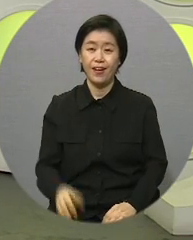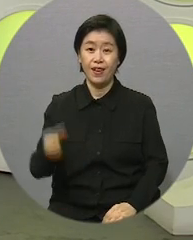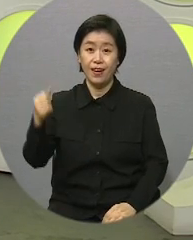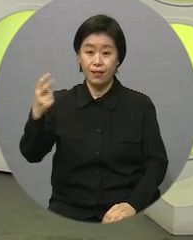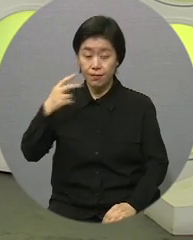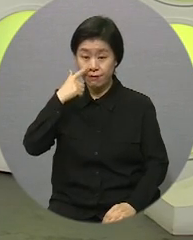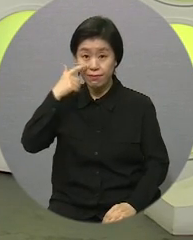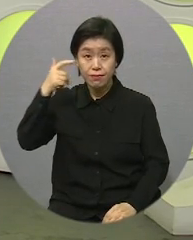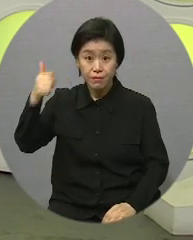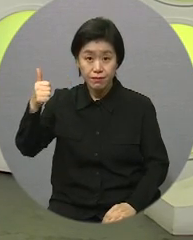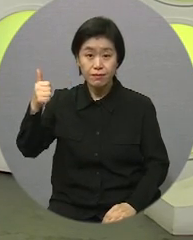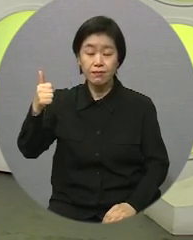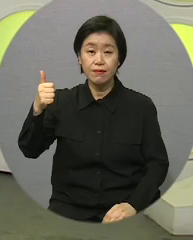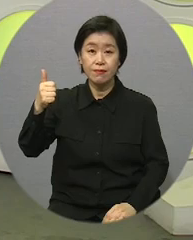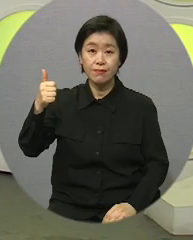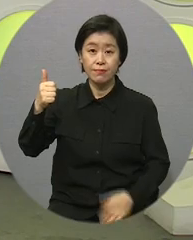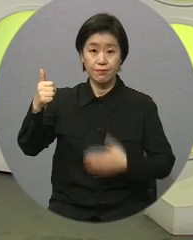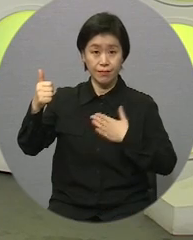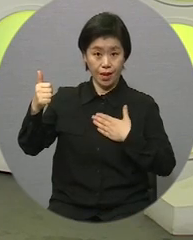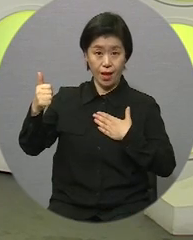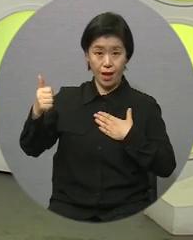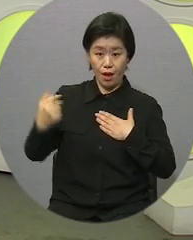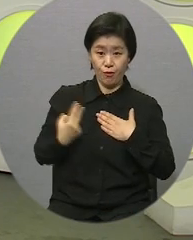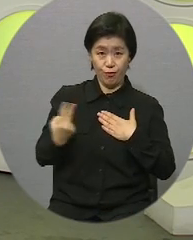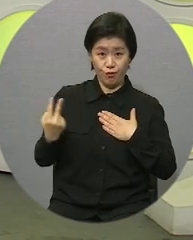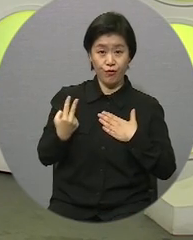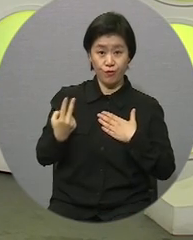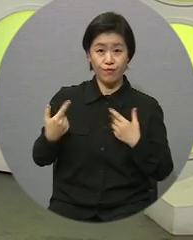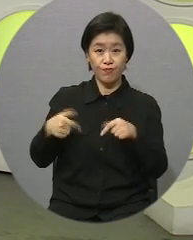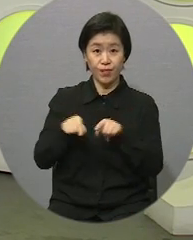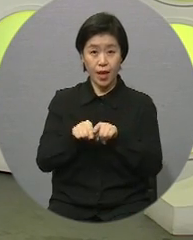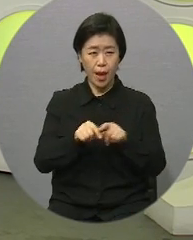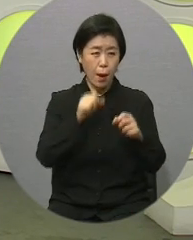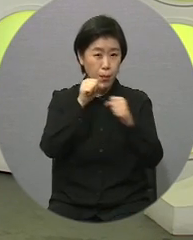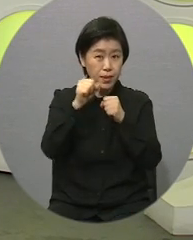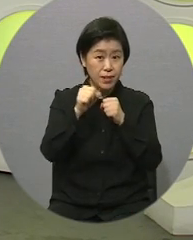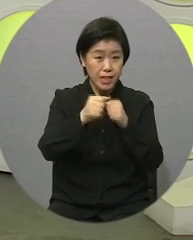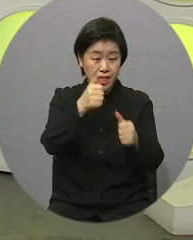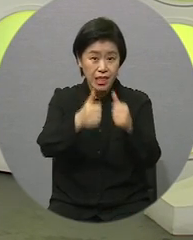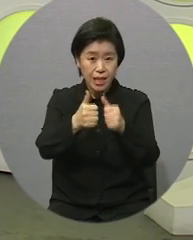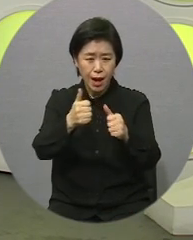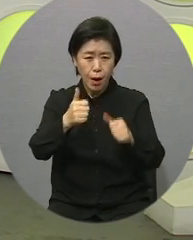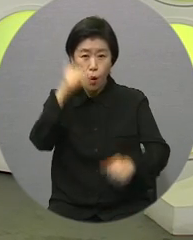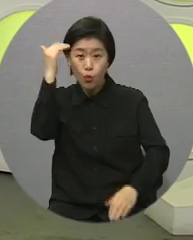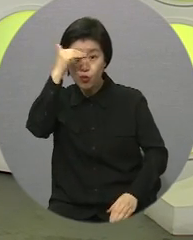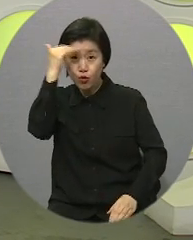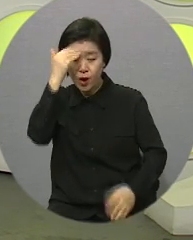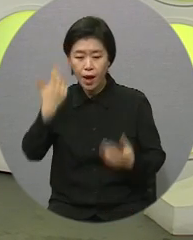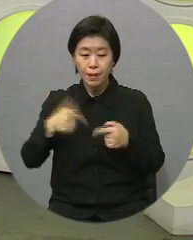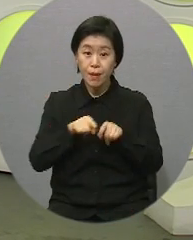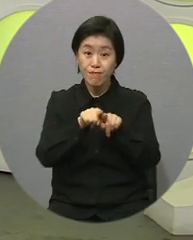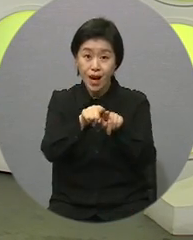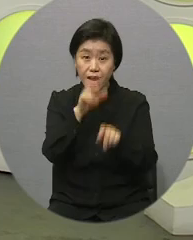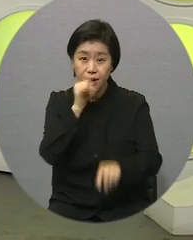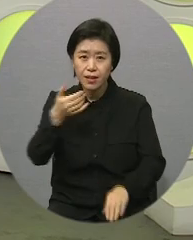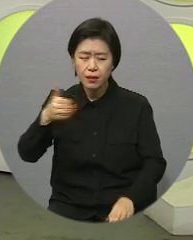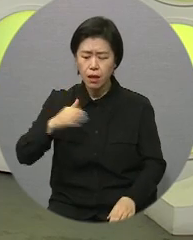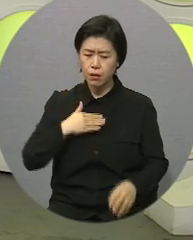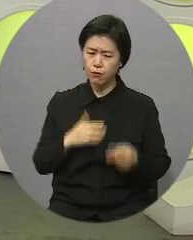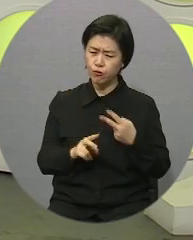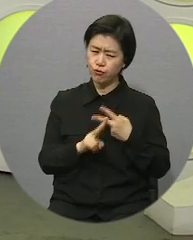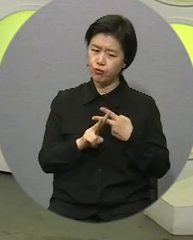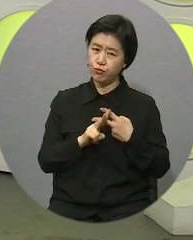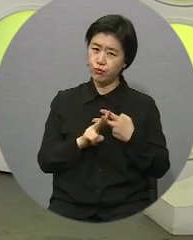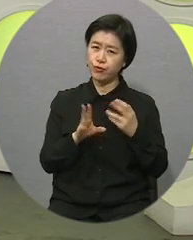우리 아버님이 아버님하고 저하고 같이 복싱 구경을 다녔는데 아버님이 너무 일찍 돌아가셨어요 저 중앙중학교 2학년